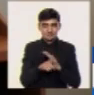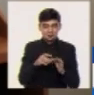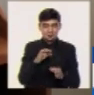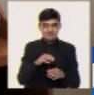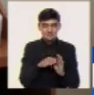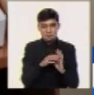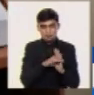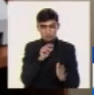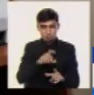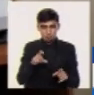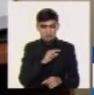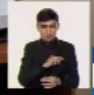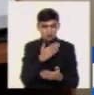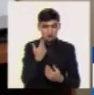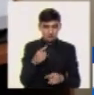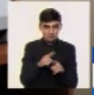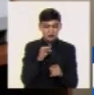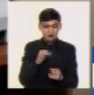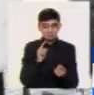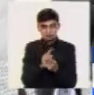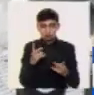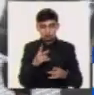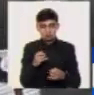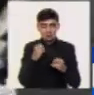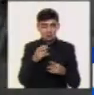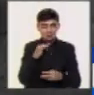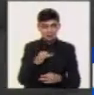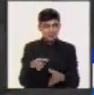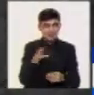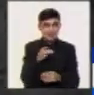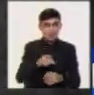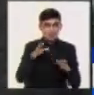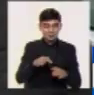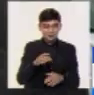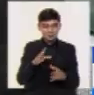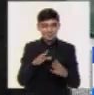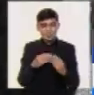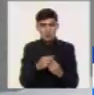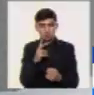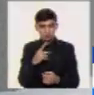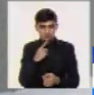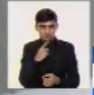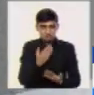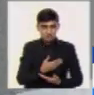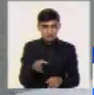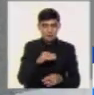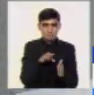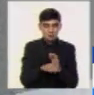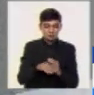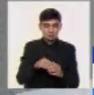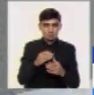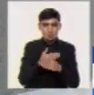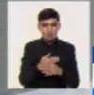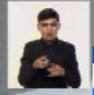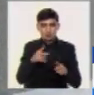Жиналғандар депутаттардың кездесу ұйымдастыратынына күмәнданамыз деп отыр. Ал әр аймақтағы үміт артқан отбасылардың аманатын аяқсыз қалдыра алмаймыз деген